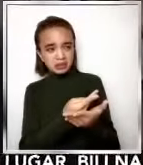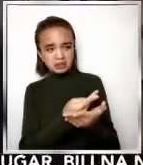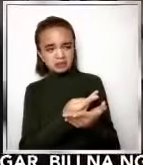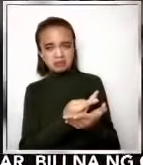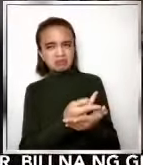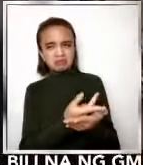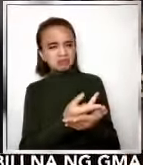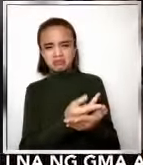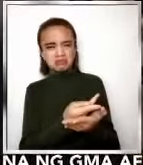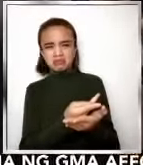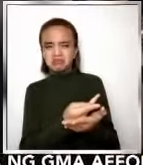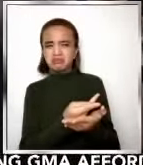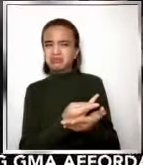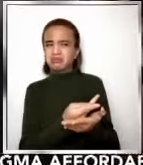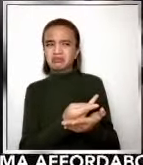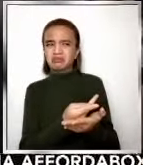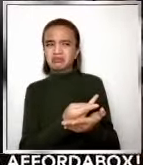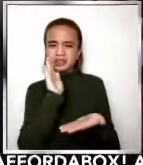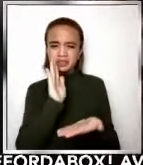masyado ng mataas po sa amin yun.